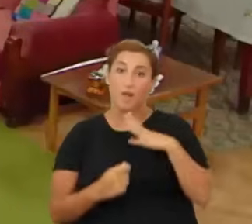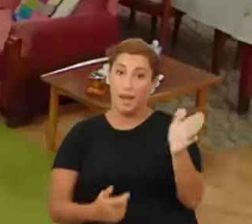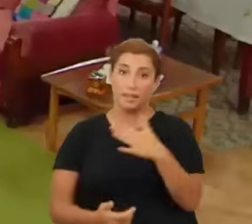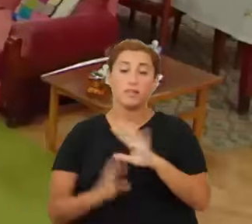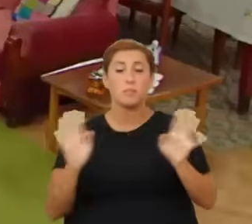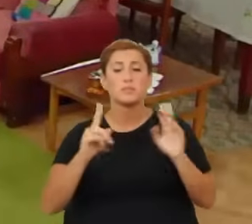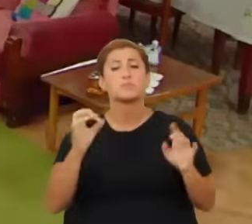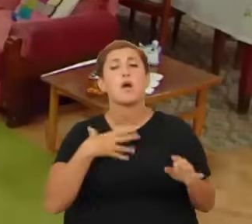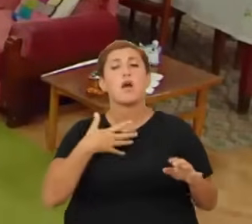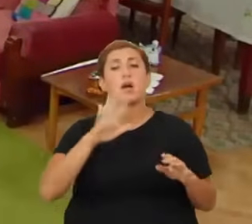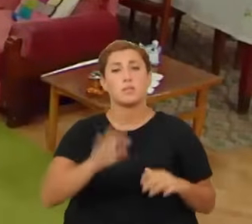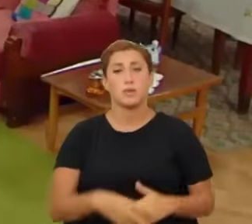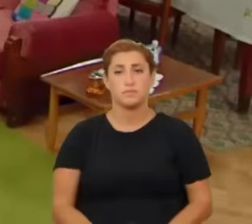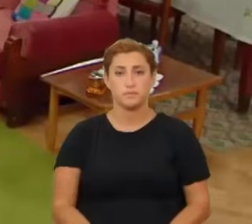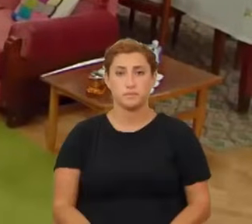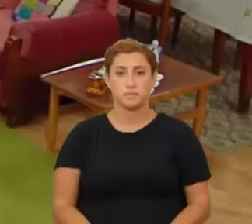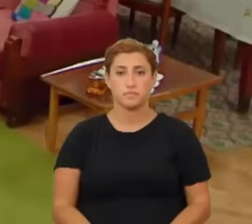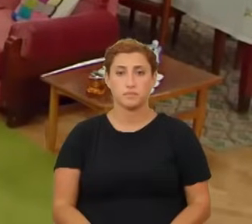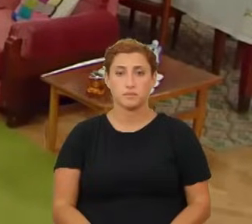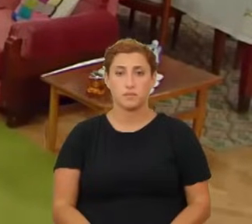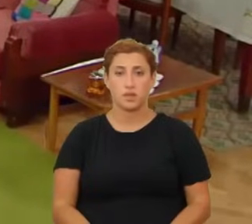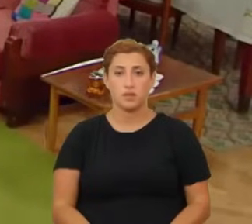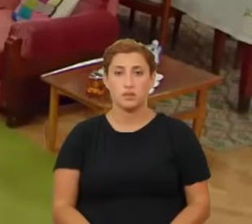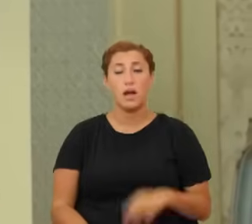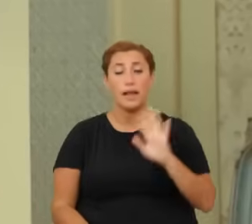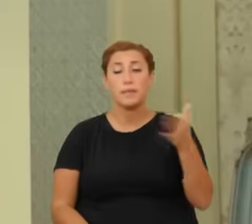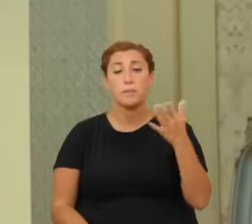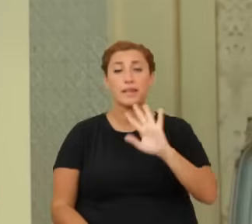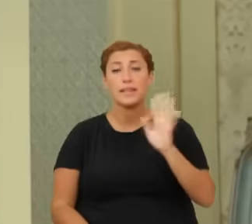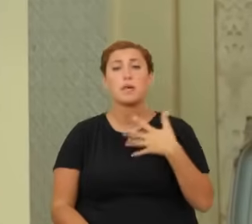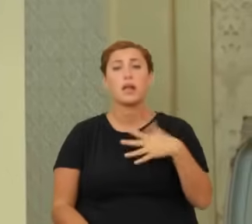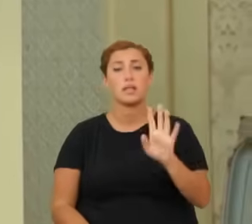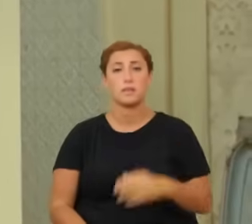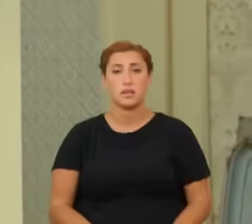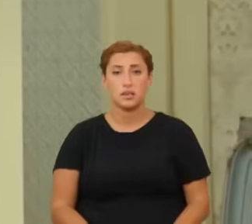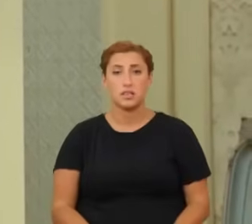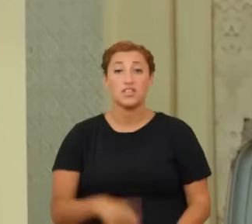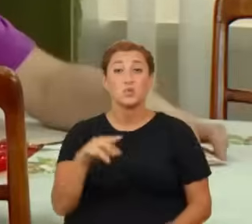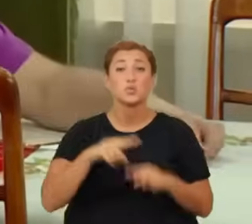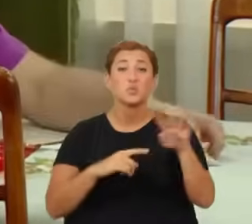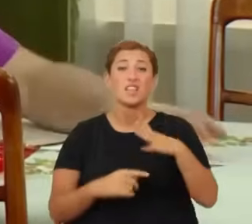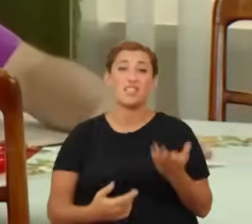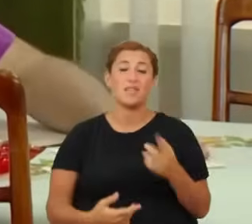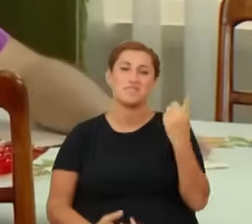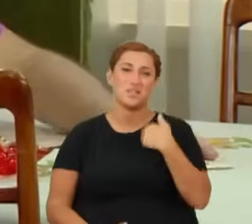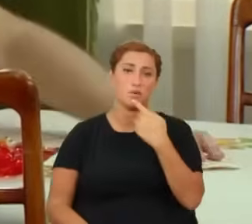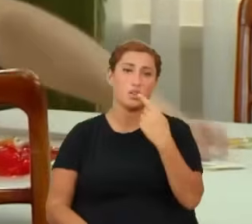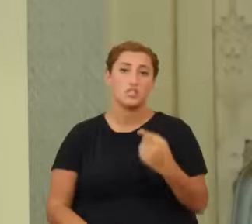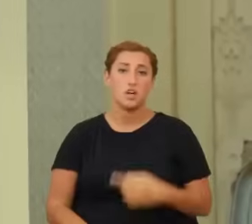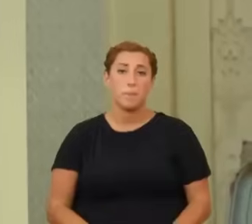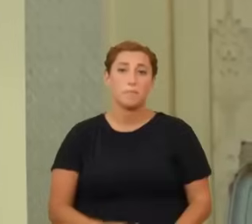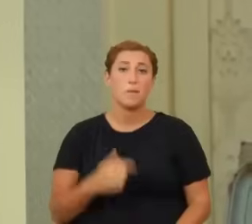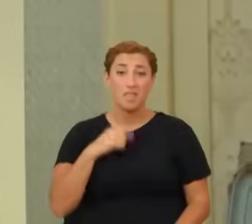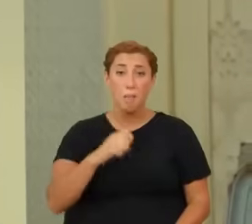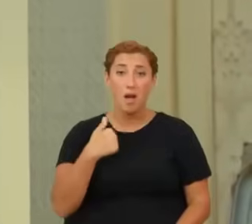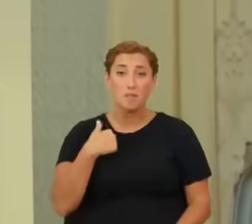Hadi. Tamam, tamam. Sen hiç merak etme. Hadi tamam, hadi. Hadi. Bir şey merak etme. Şş, kuzen ya. Aa. Bir şey söyleyeceğim. Ya